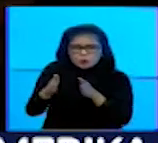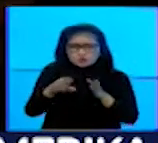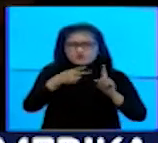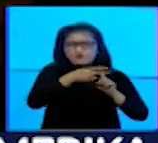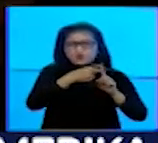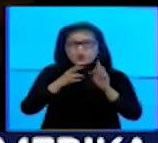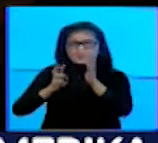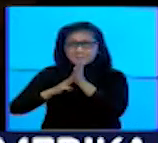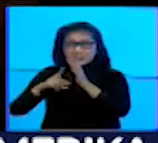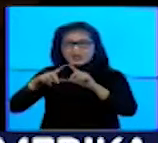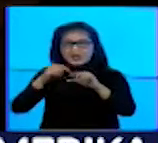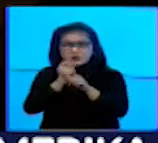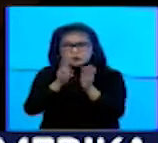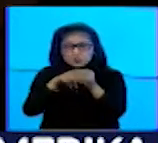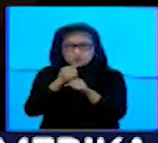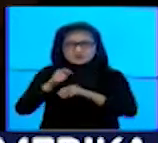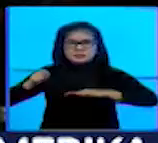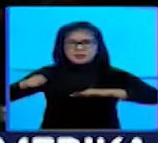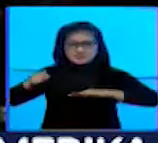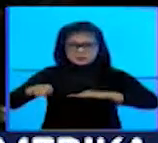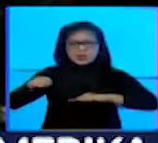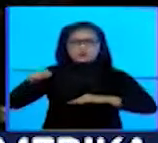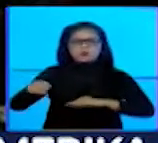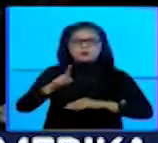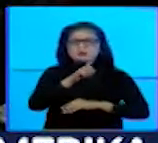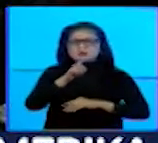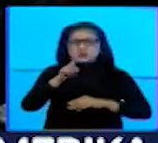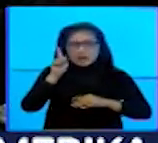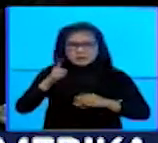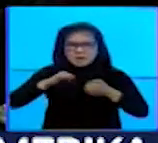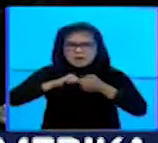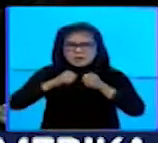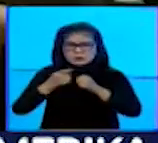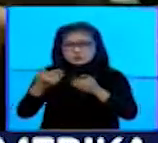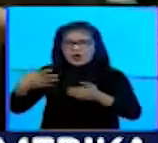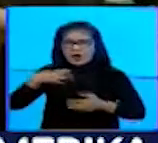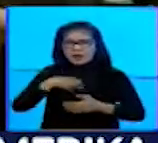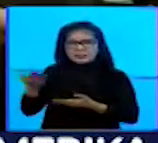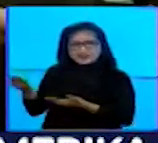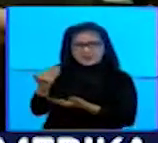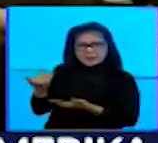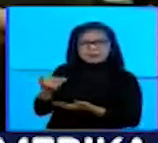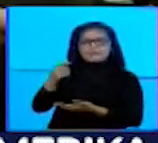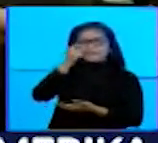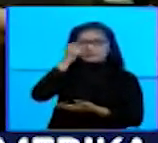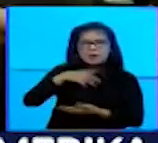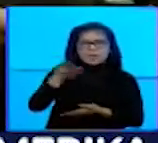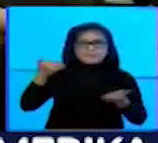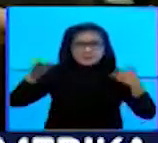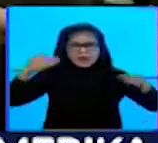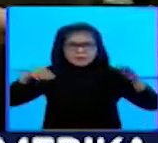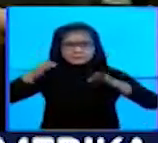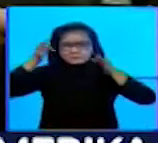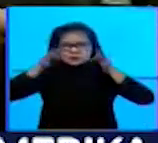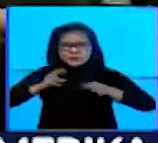Kejaksaan Agung agar putusan PK kasus pengalihan hak tagih Cessie Bank Bali dengan pidana penjara dua tahun tidak bisa